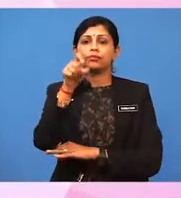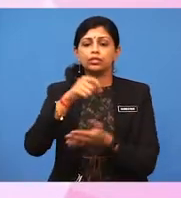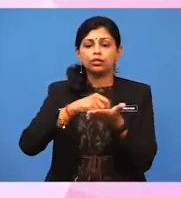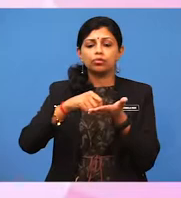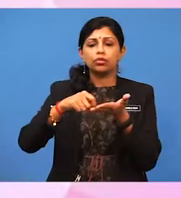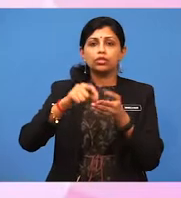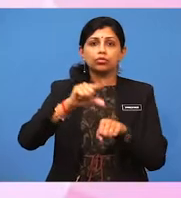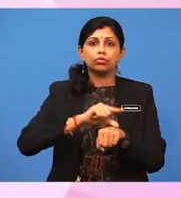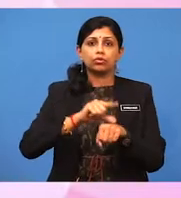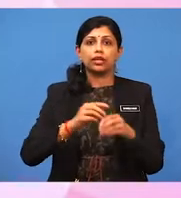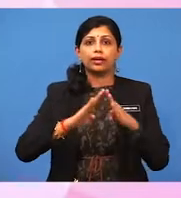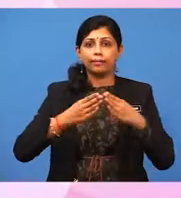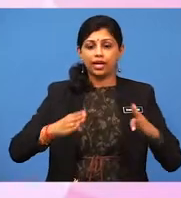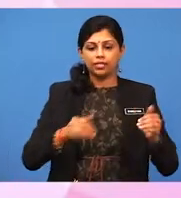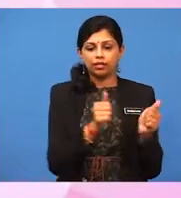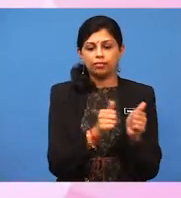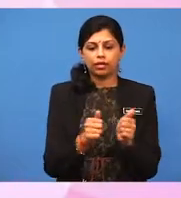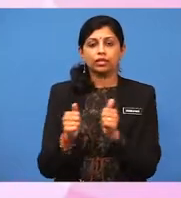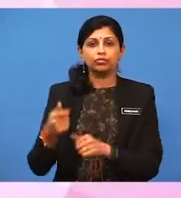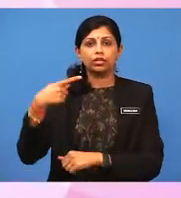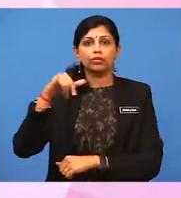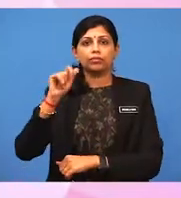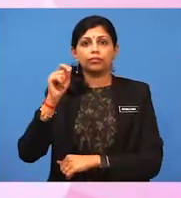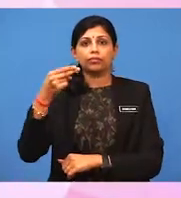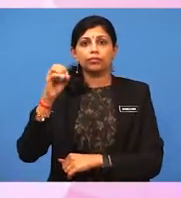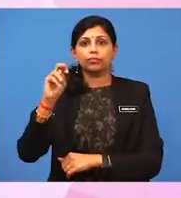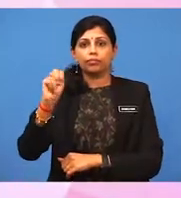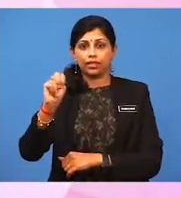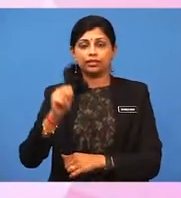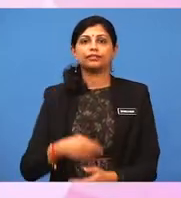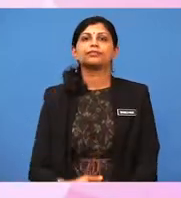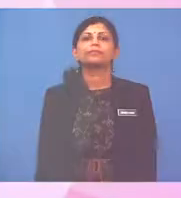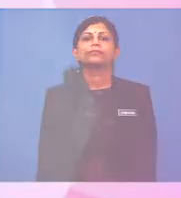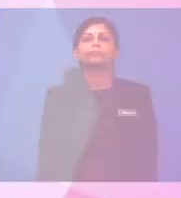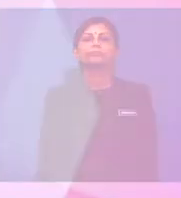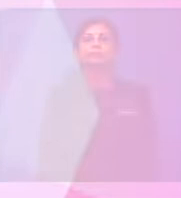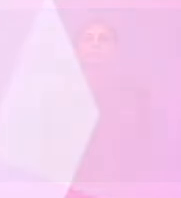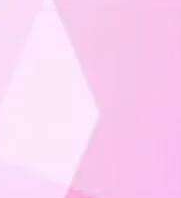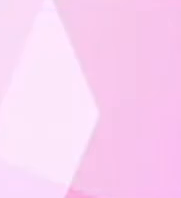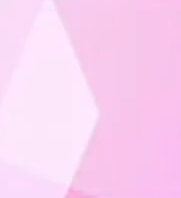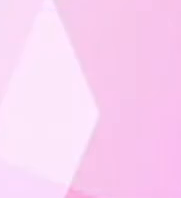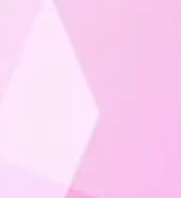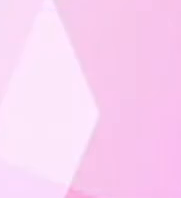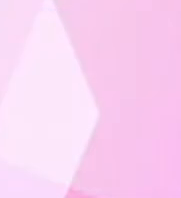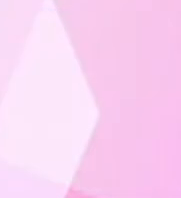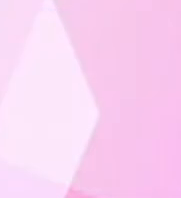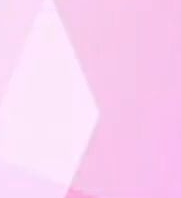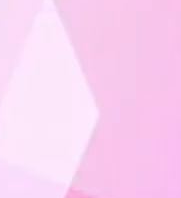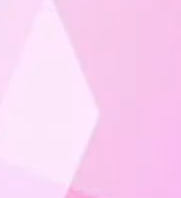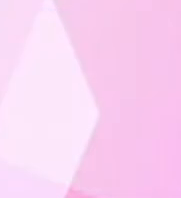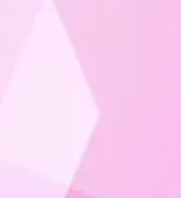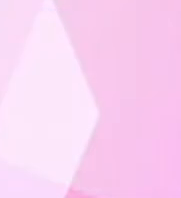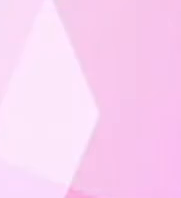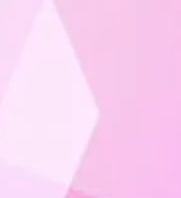ditulis menggunakan bahasa pengaturcaraan Python. Bagi jenis data integer, roti sama